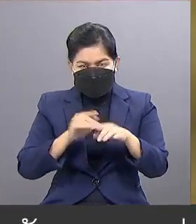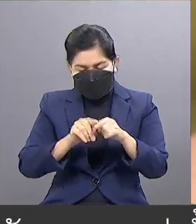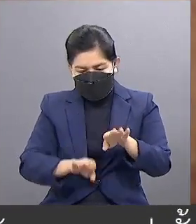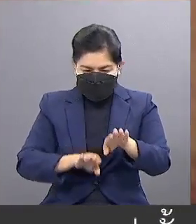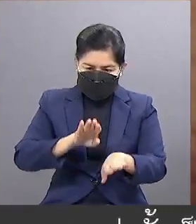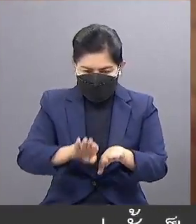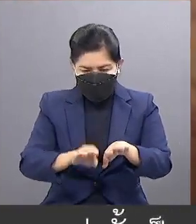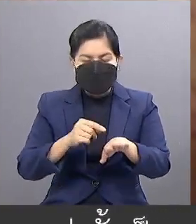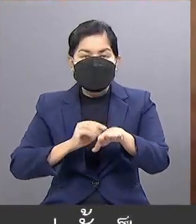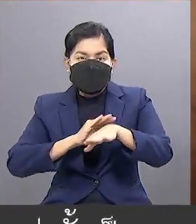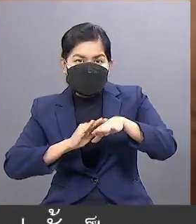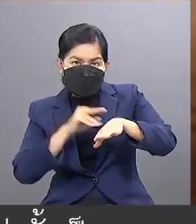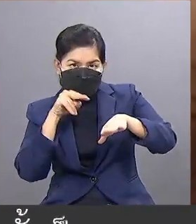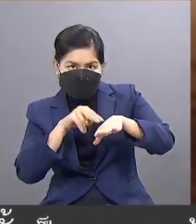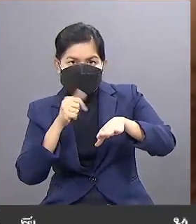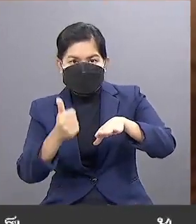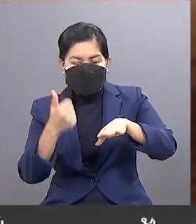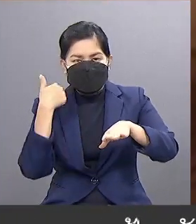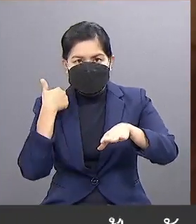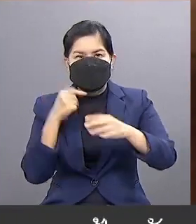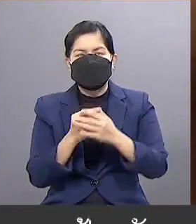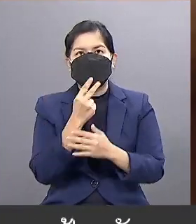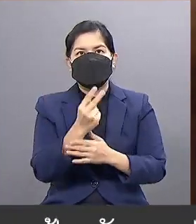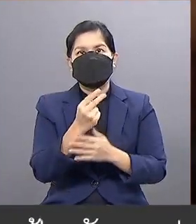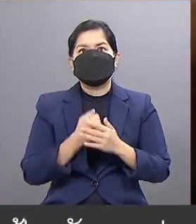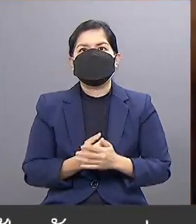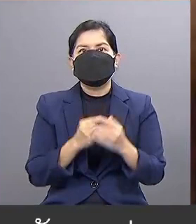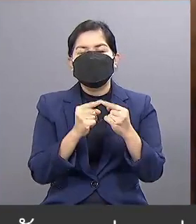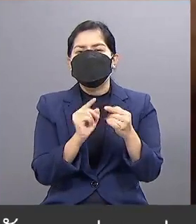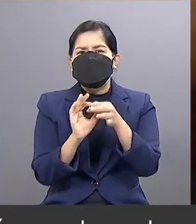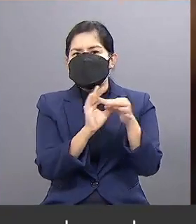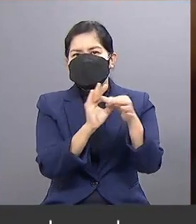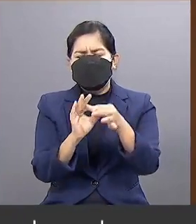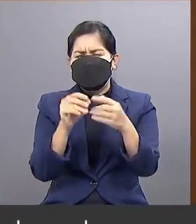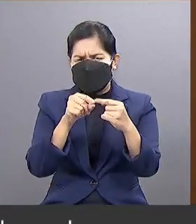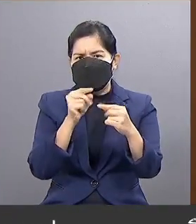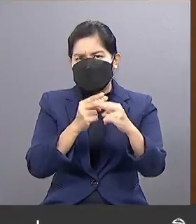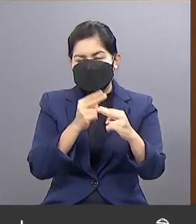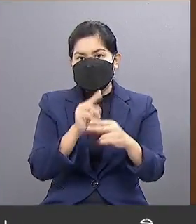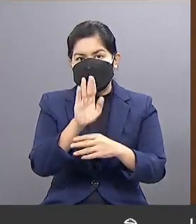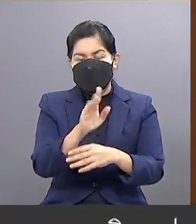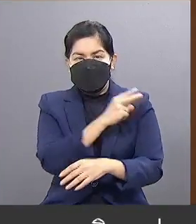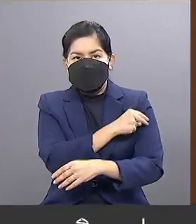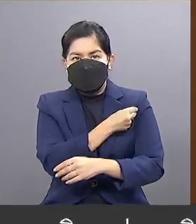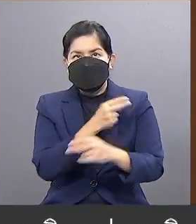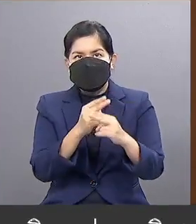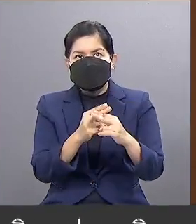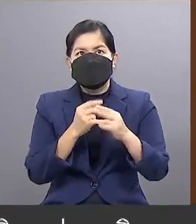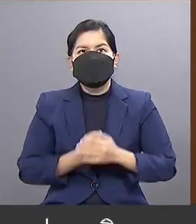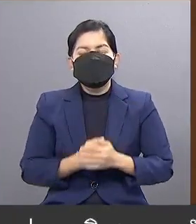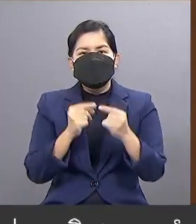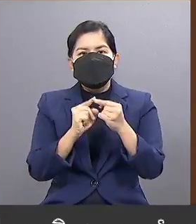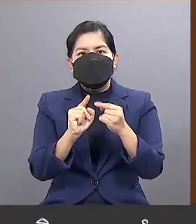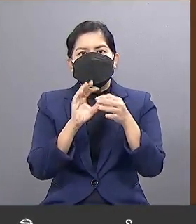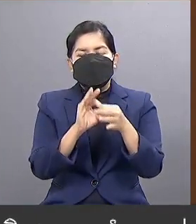ชั้นของที่ใครอะค่ะก็จะมองเห็นง่ายซึ่งภาวะนี้นะคะเราเรียกกันภาษาทางการแพทย์เราเรียกว่าร่างกายของเราได้รับเบ